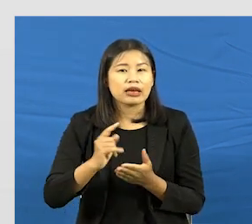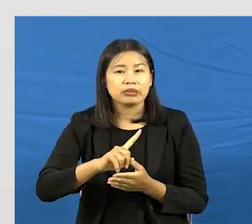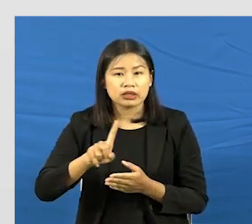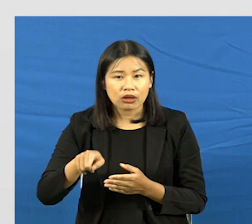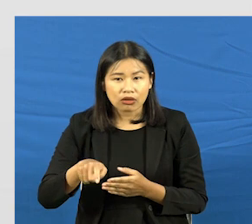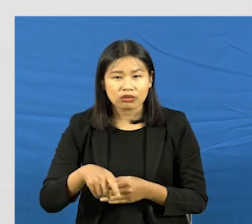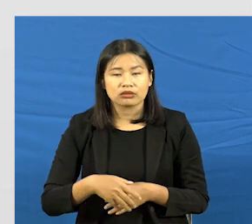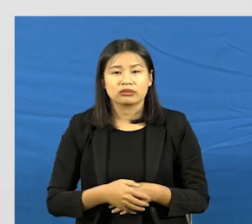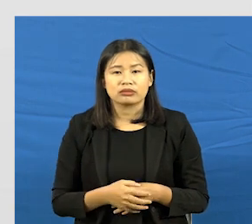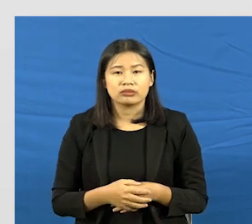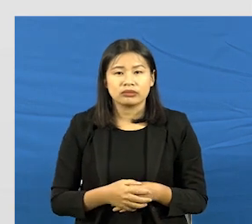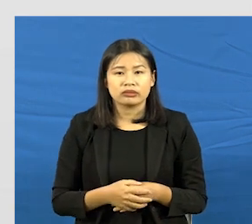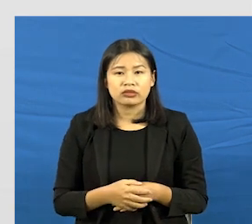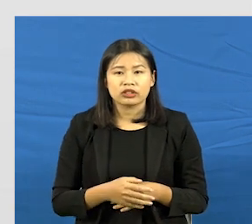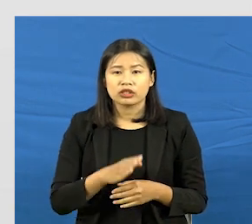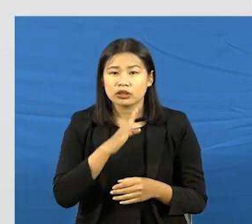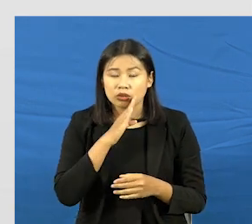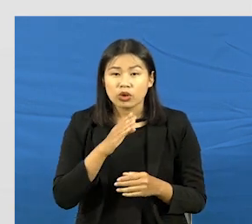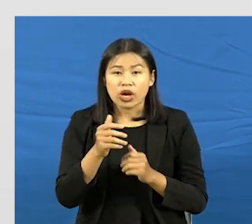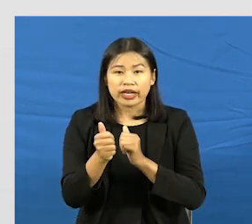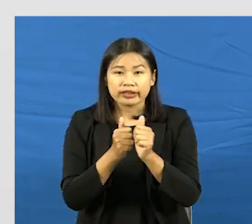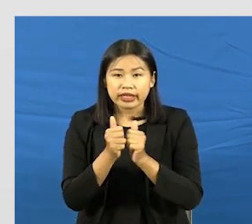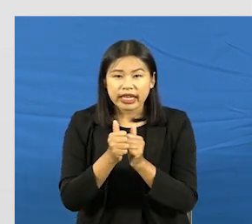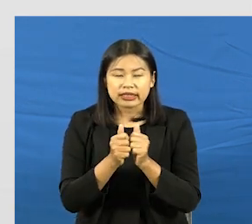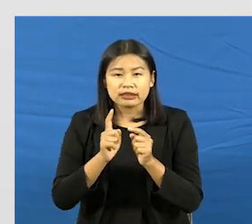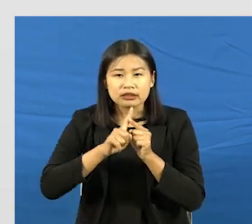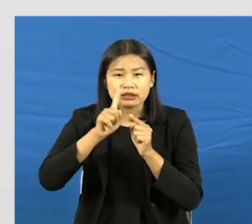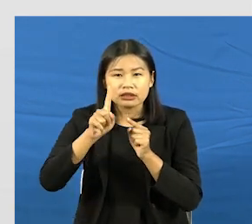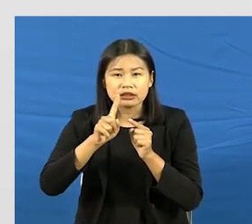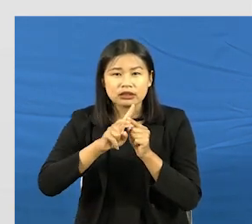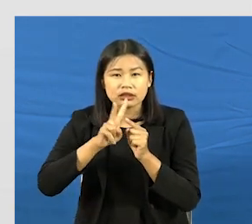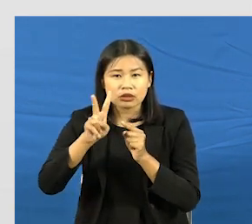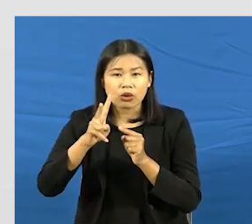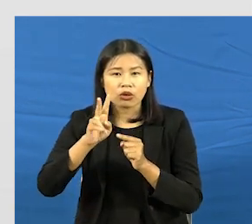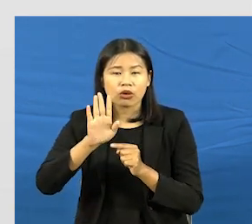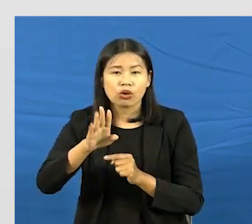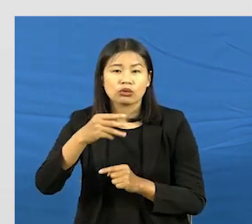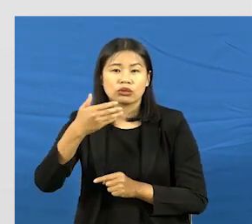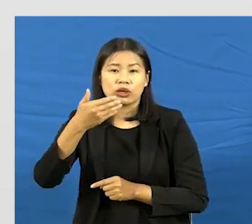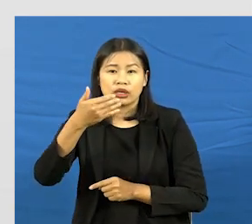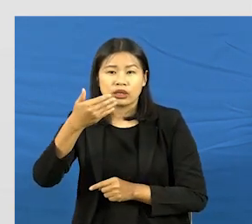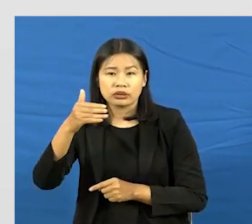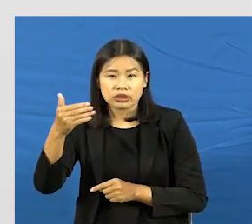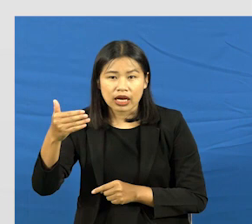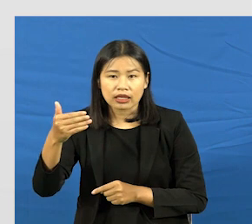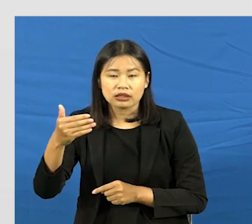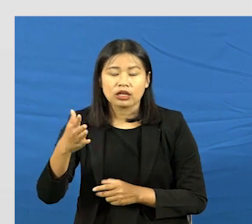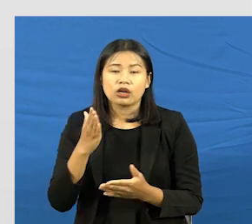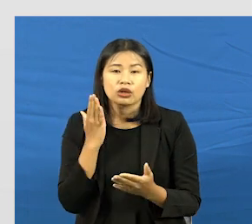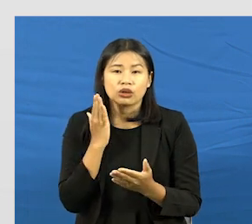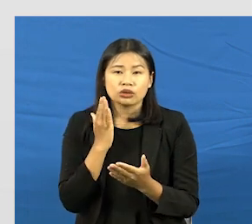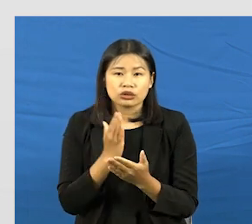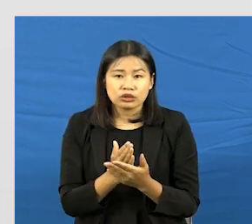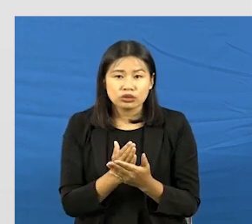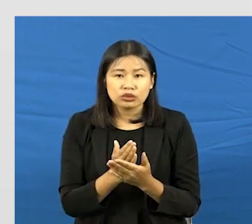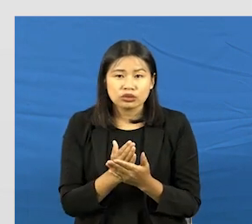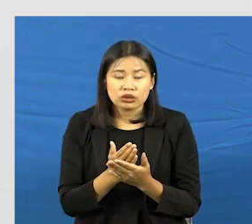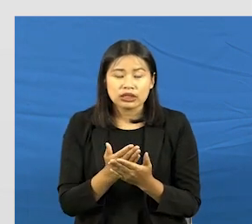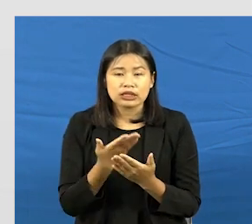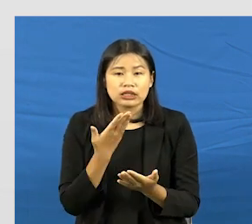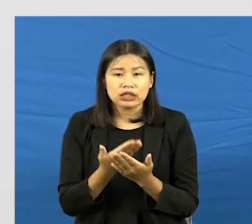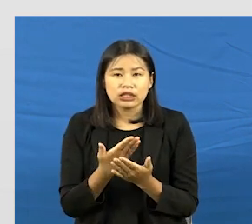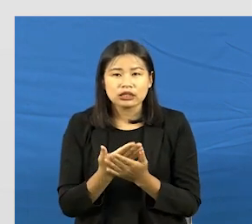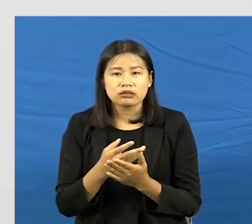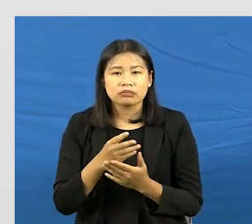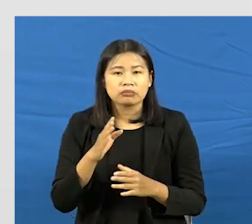าได้ยกเว้นค่าเล่าเรียน2ภาคการศึกษานะฮะอันนี้ก็อยากจะฝาก